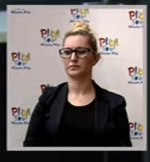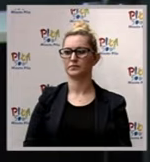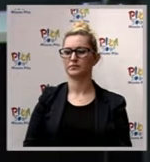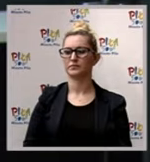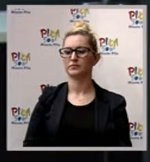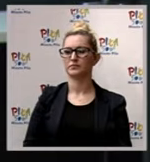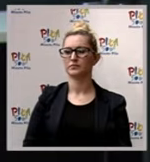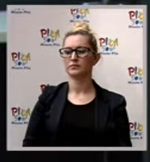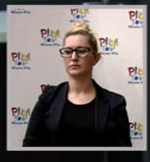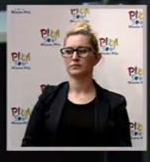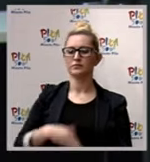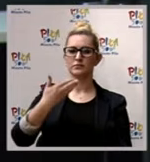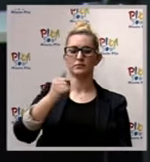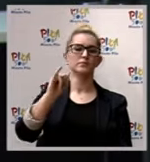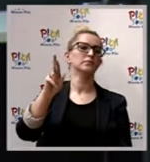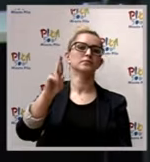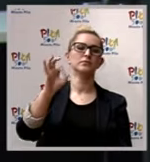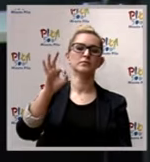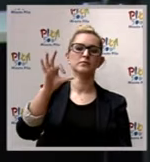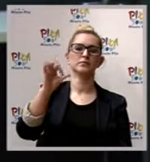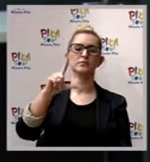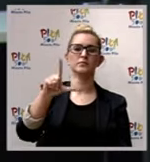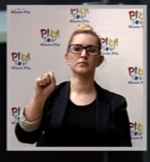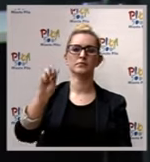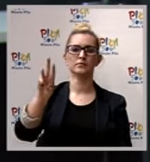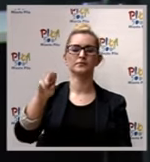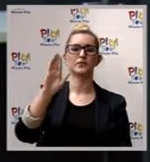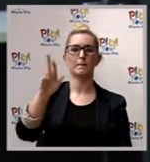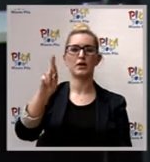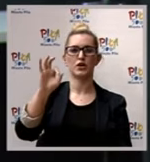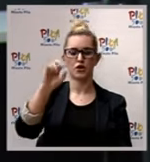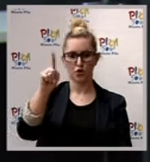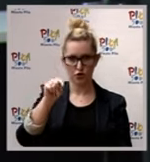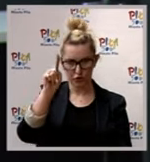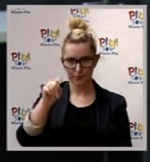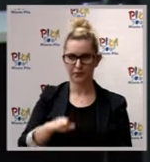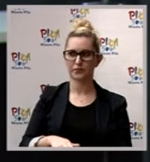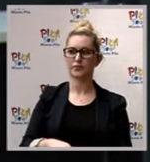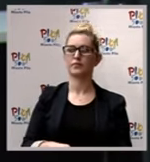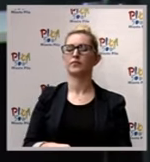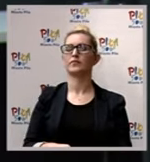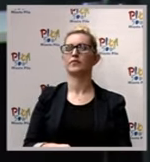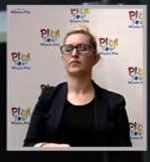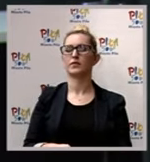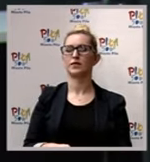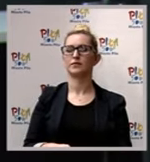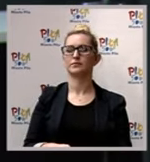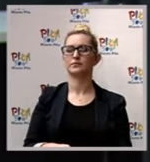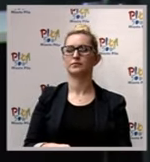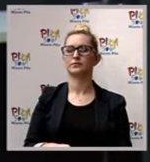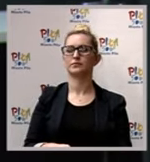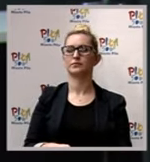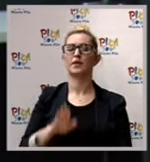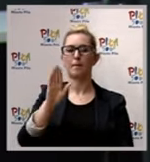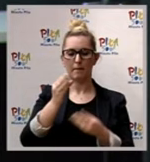Pile. Mirosław Brosz. Komisja skrutacyjna stwierdza, że kandydat Mirosław Brosz